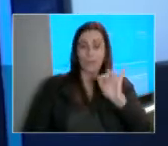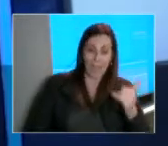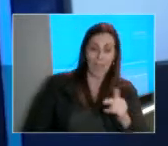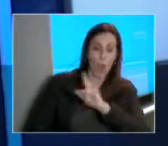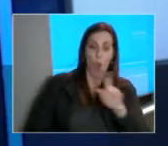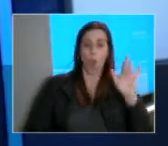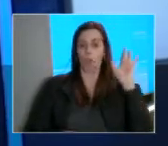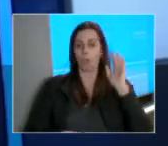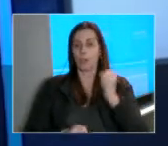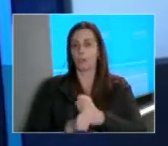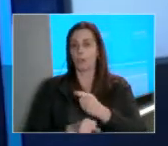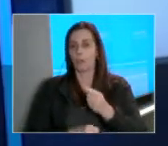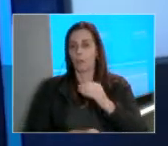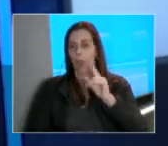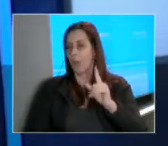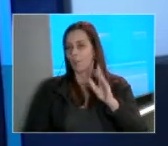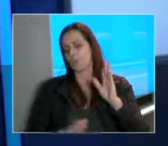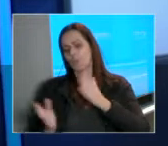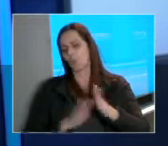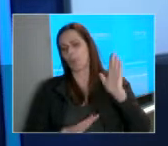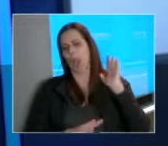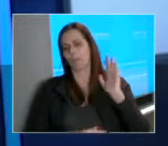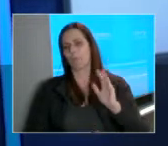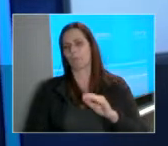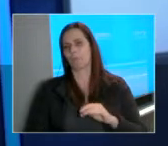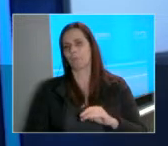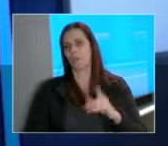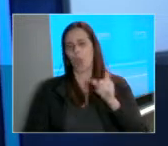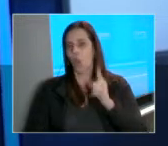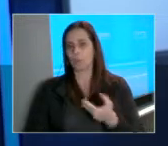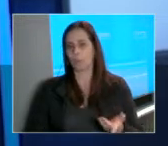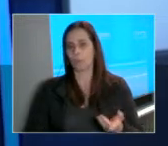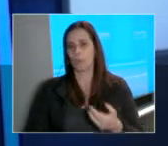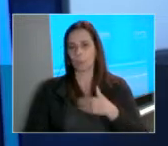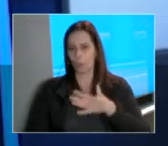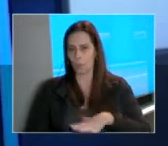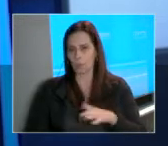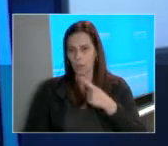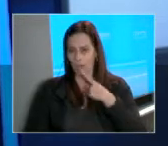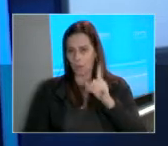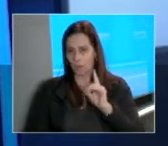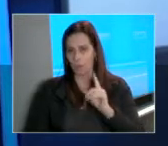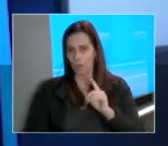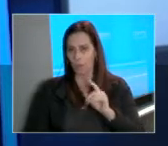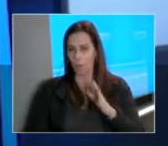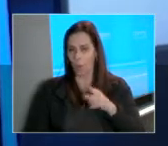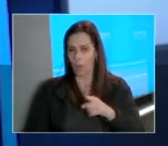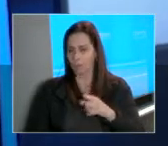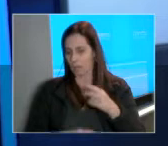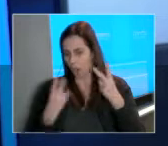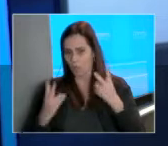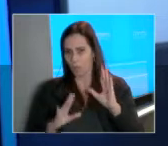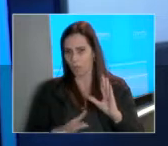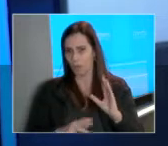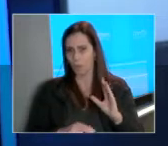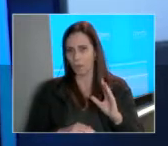כן, הם מסודרים. בתעריף להזכיר... יותר נמוך אמנם, אבל הם מסודרים. בסדר. לא אז לא צריך כסף. את זה. אז אני רוצה להזכיר שם ברשותך. כן. אולי זה המפתח